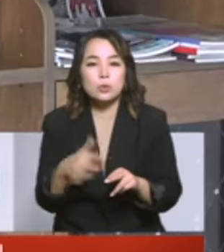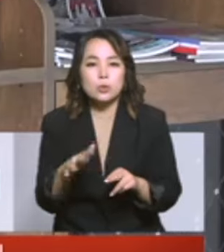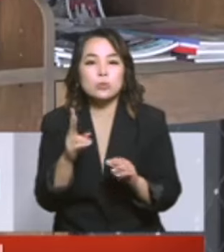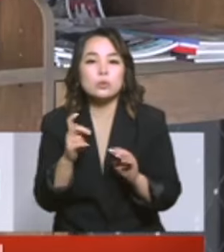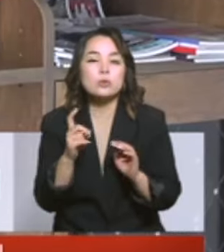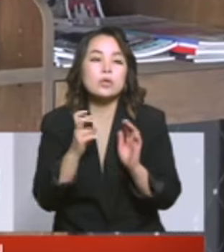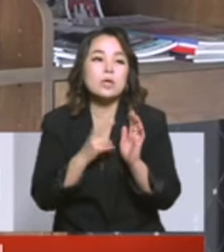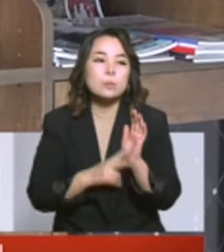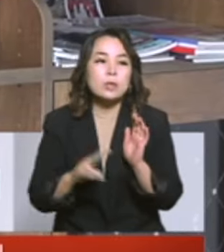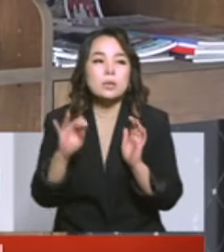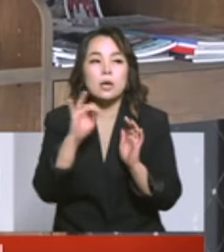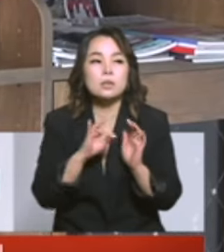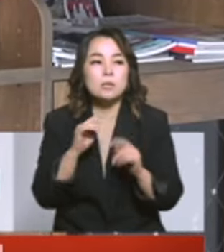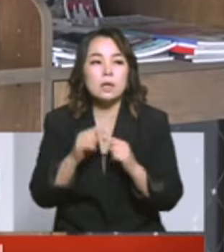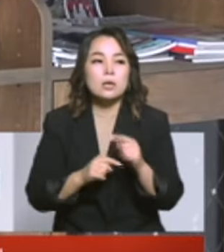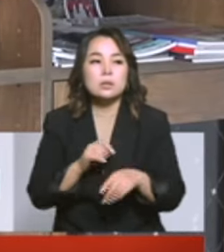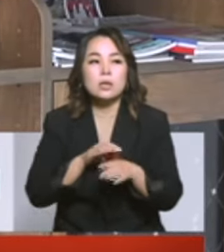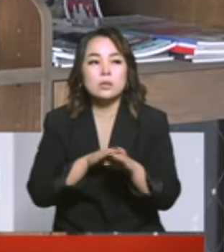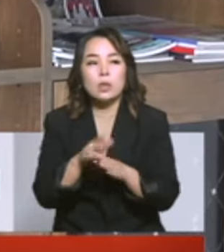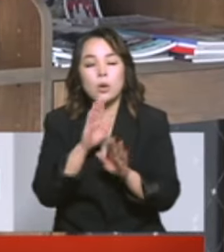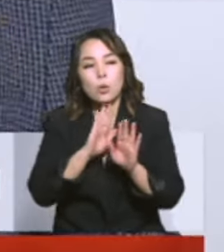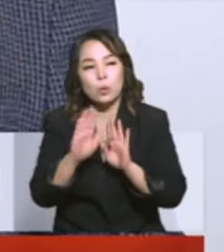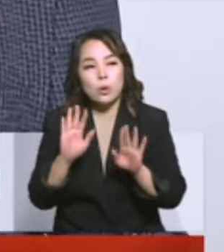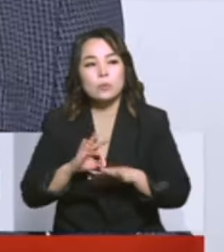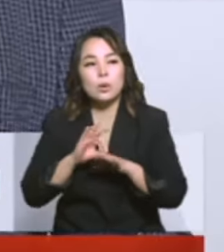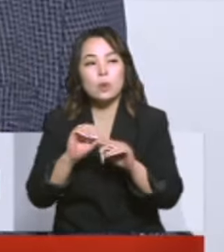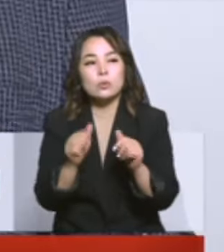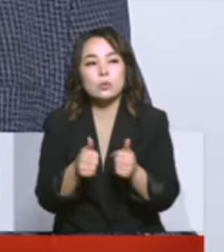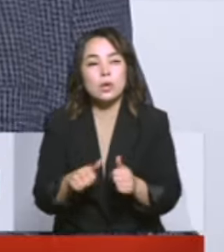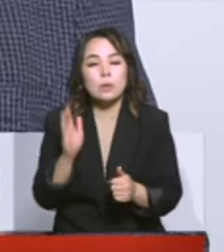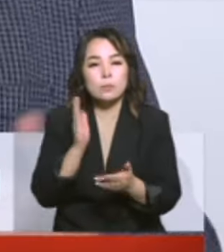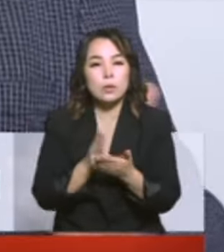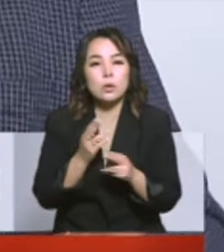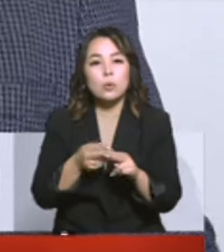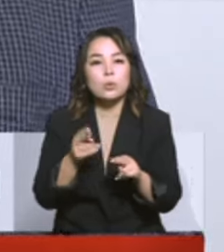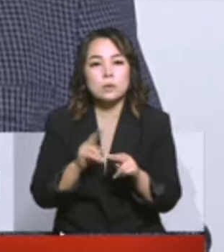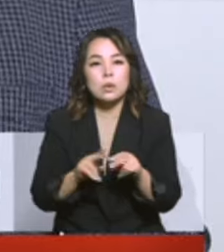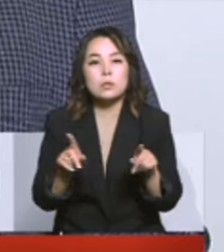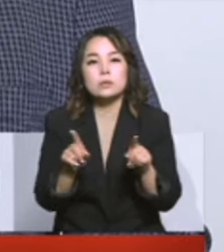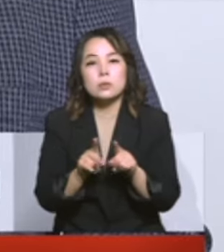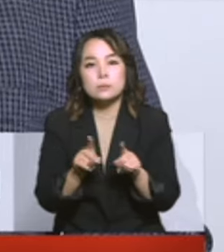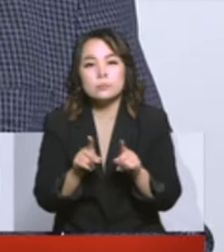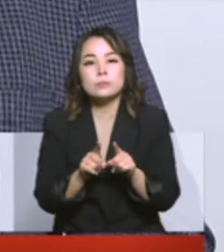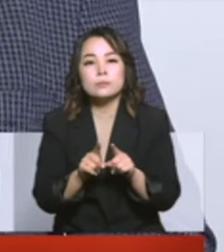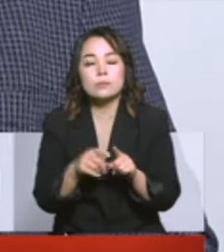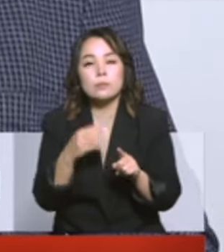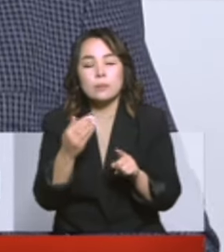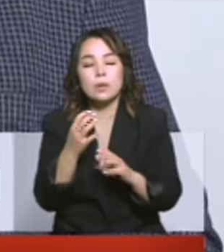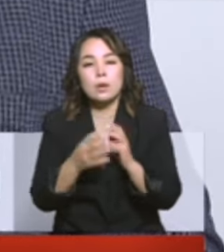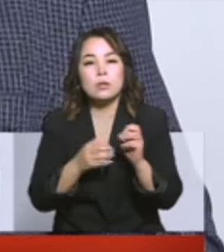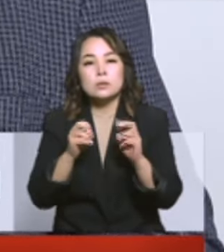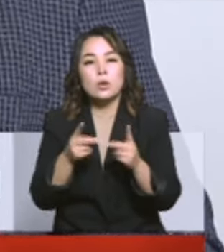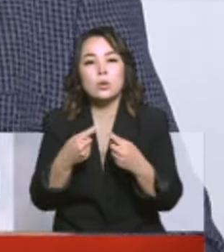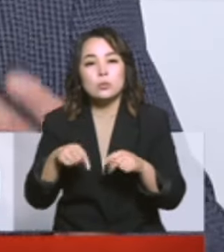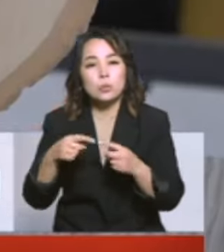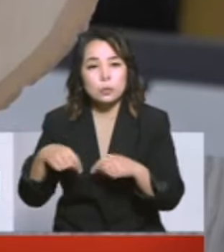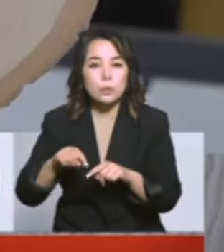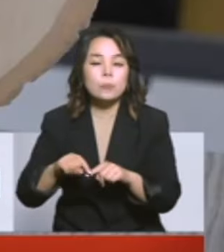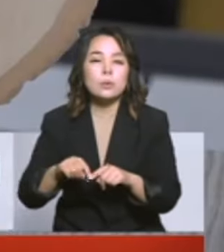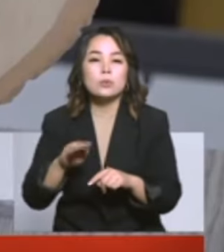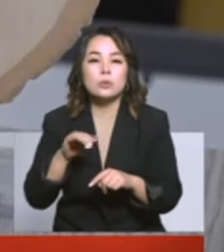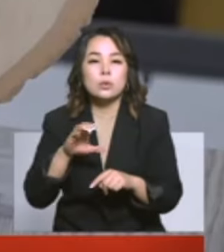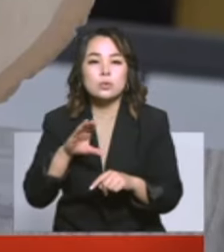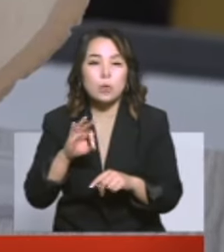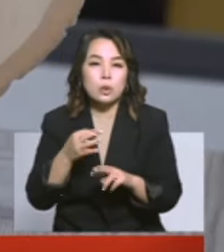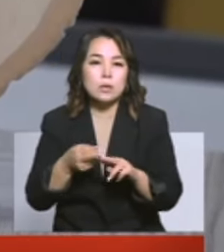150-170 жылдық тарихы бар бұйымдардың көрмесі ұйымдастырылды. Бұл енді халықаралық ұйым Түркістойдың үлкен